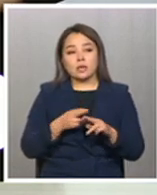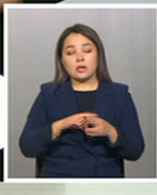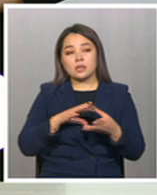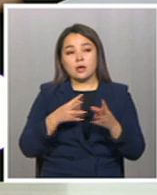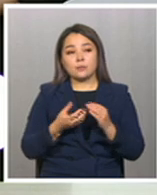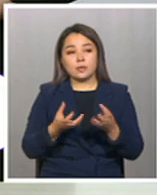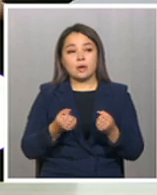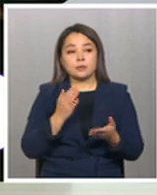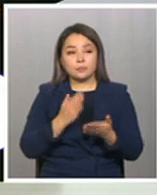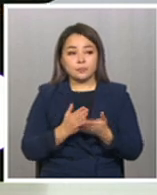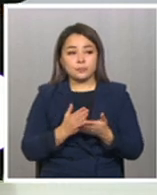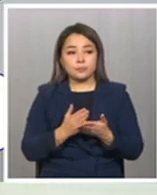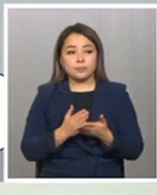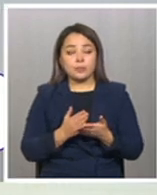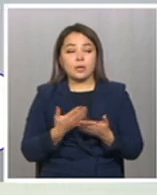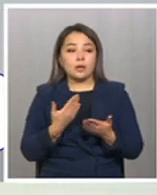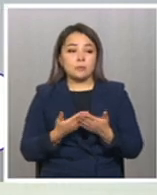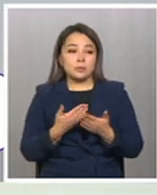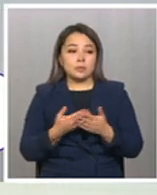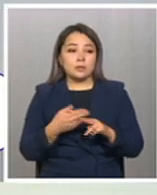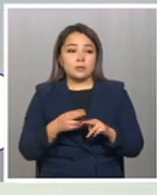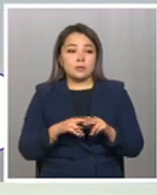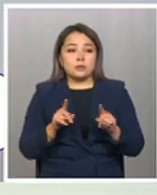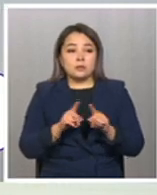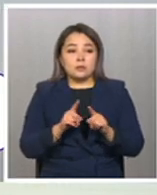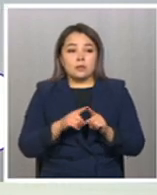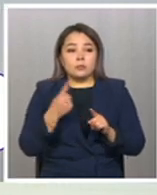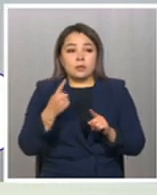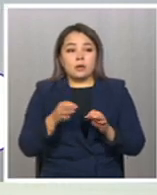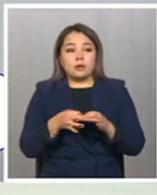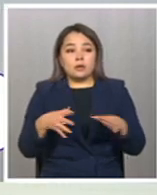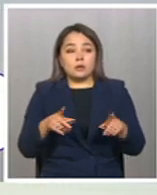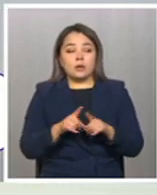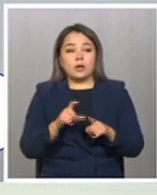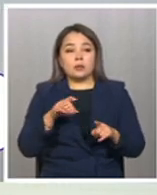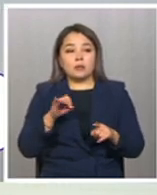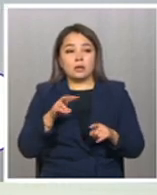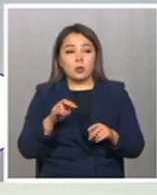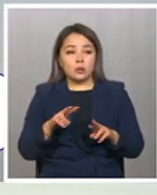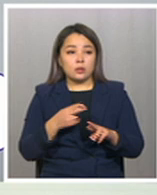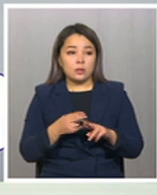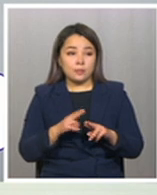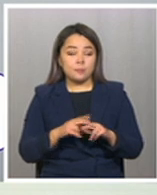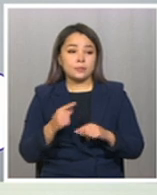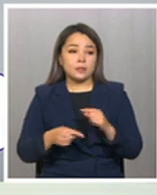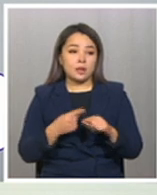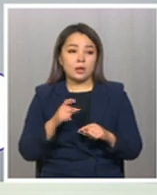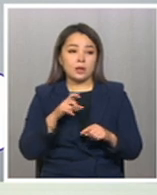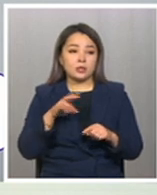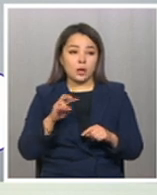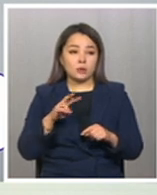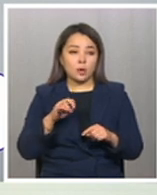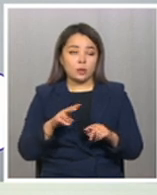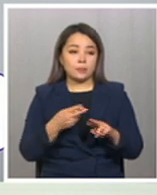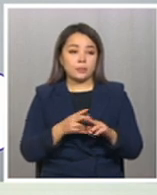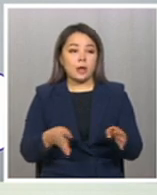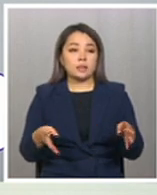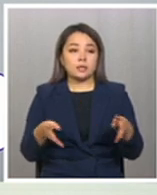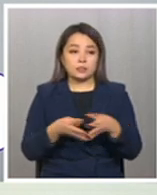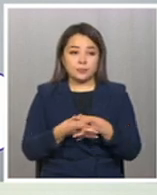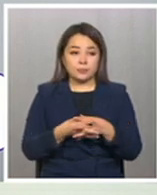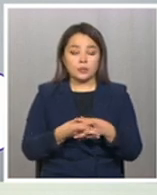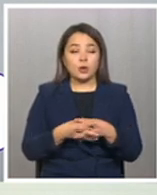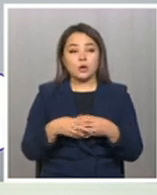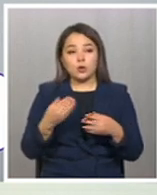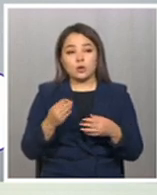алынады. Мысал ретінде бір атомды спирт этанол, келесі этанолмен әрекеттесіп,